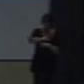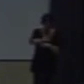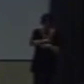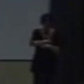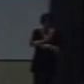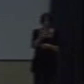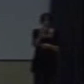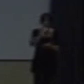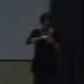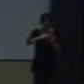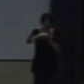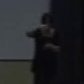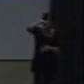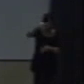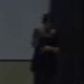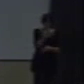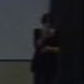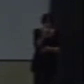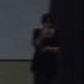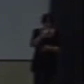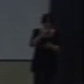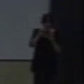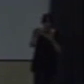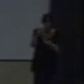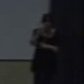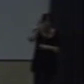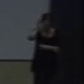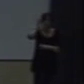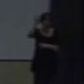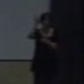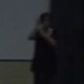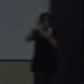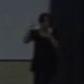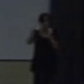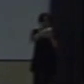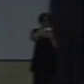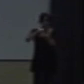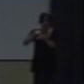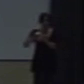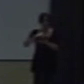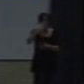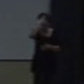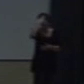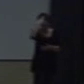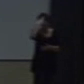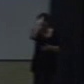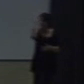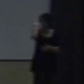un sol projecte veus que un país mostra la seva maduresa. Vaig estar en un debat que